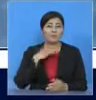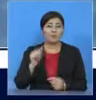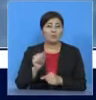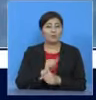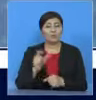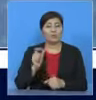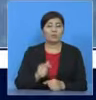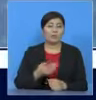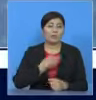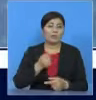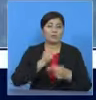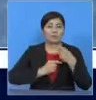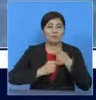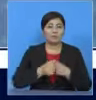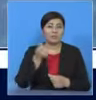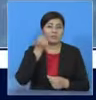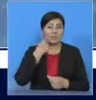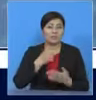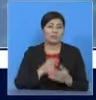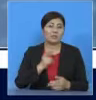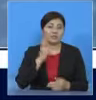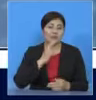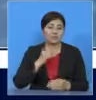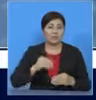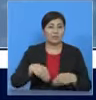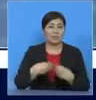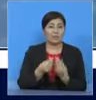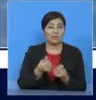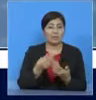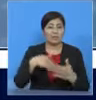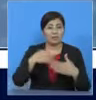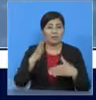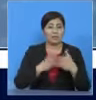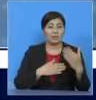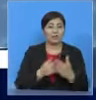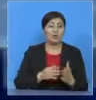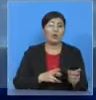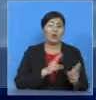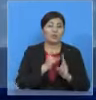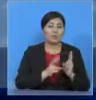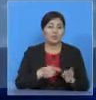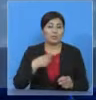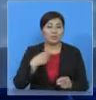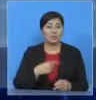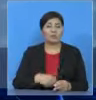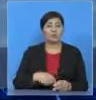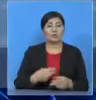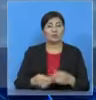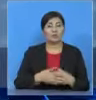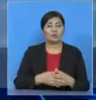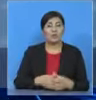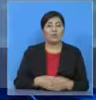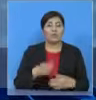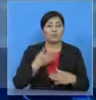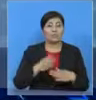просят вернуть старые порядки, то есть выдавать зарплату наличными на руки, потому как жалуются, что есть кредиты и задолженности, карты заблокированы